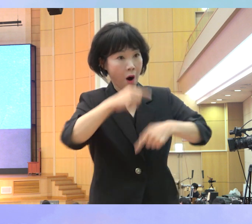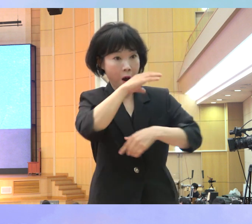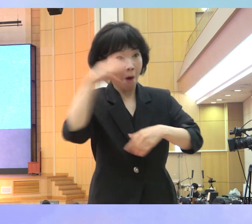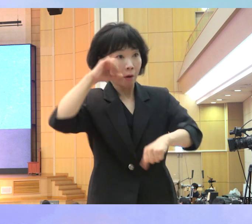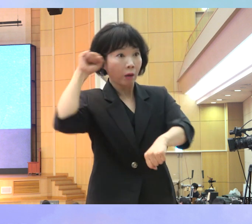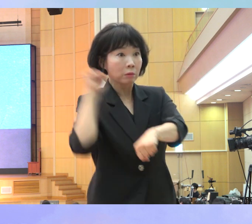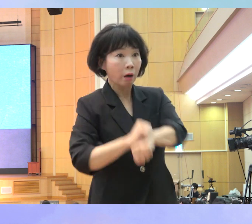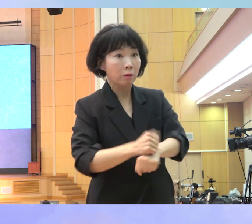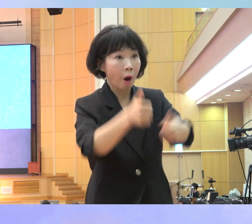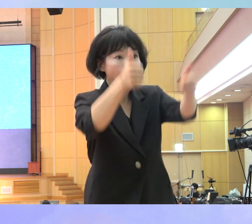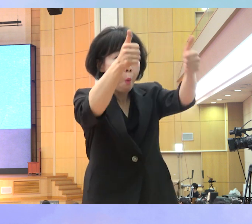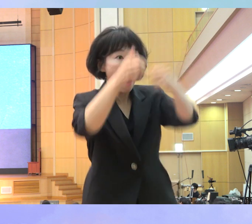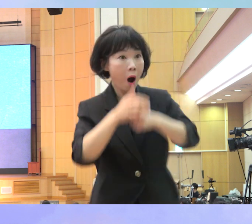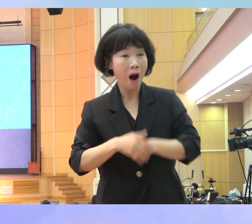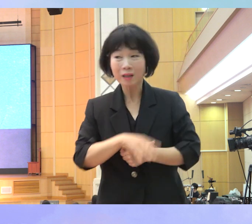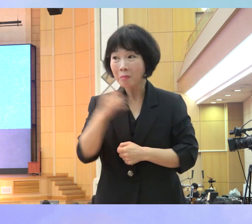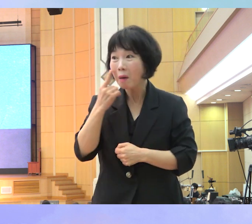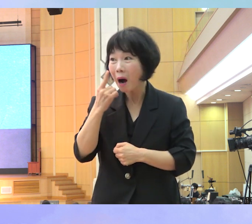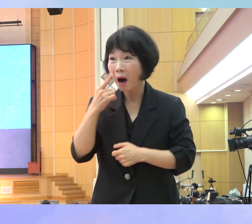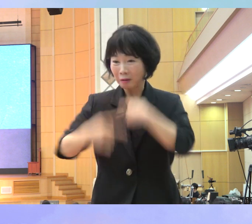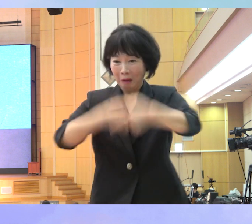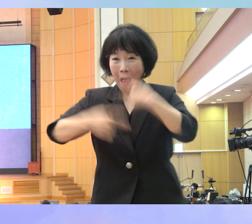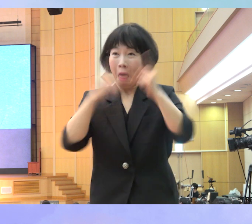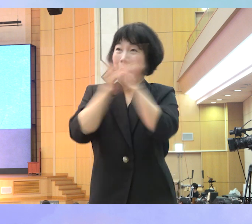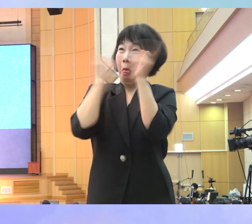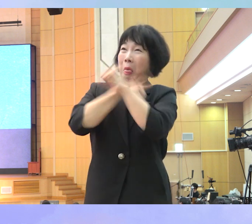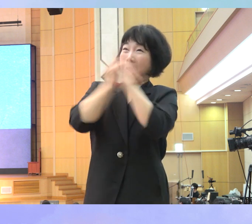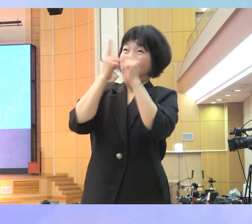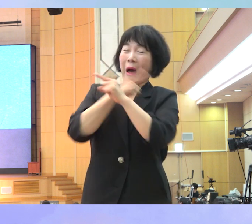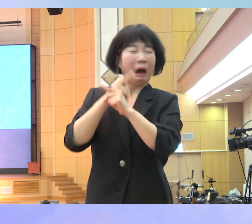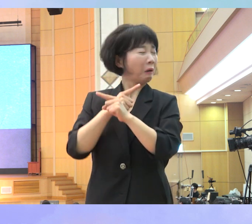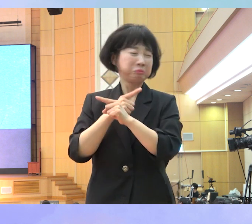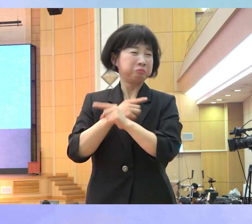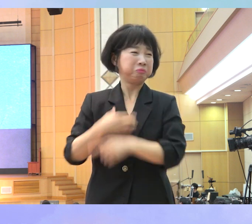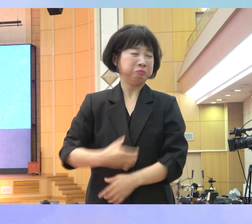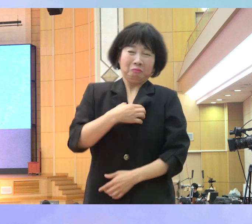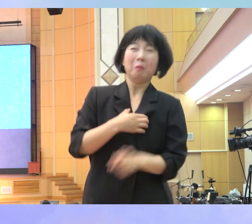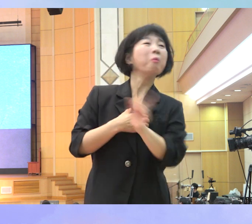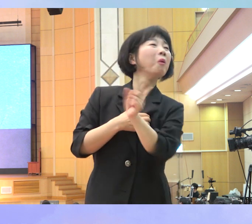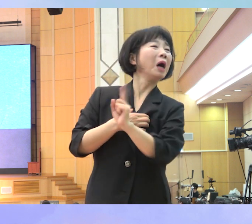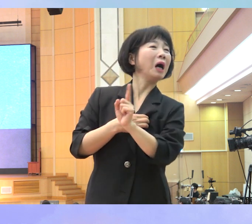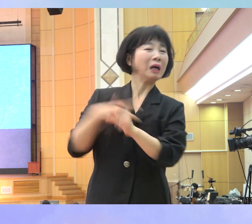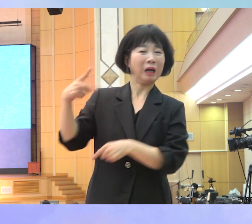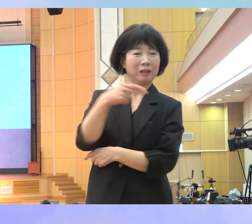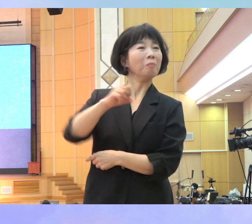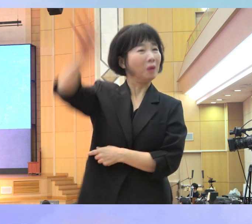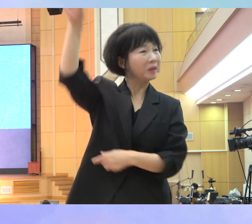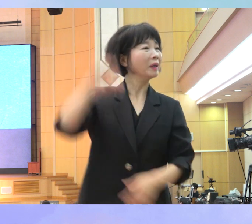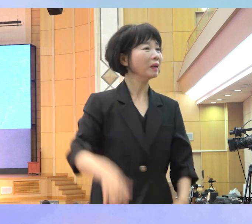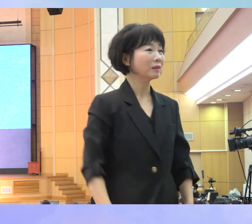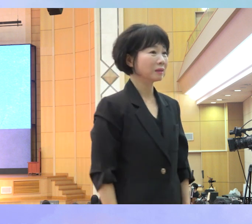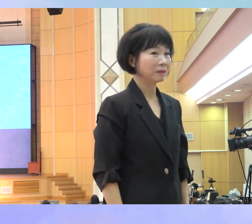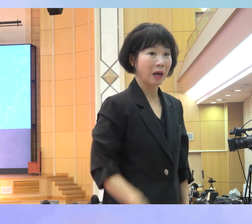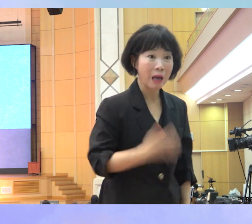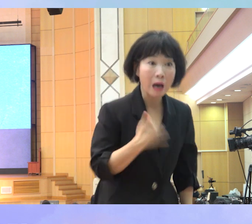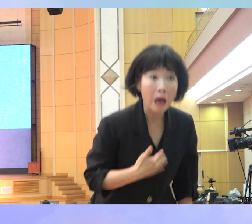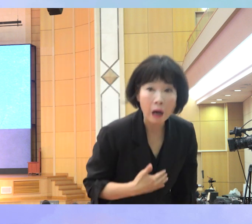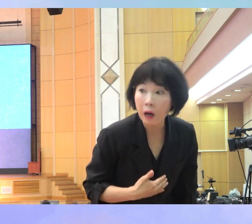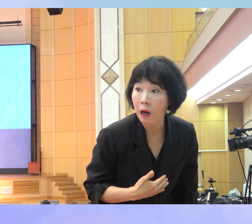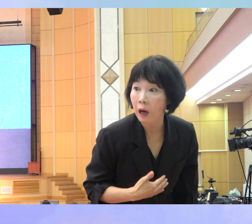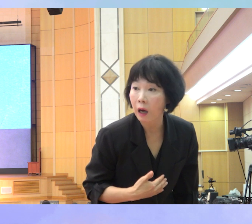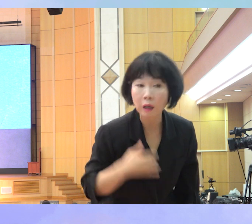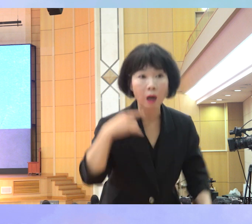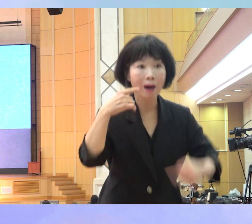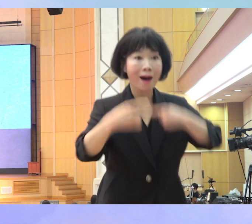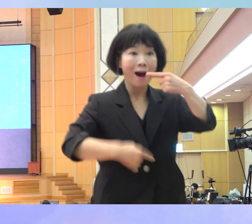못한 미성숙한 사람의 말을 쓰는가. 그러면 성숙한 언어, 거룩한 말은 어떻게 해야 할 수 있겠느냐, 이게